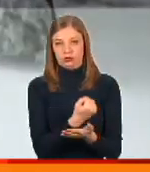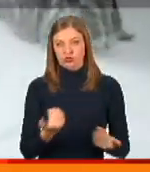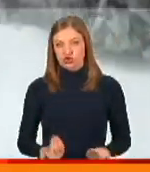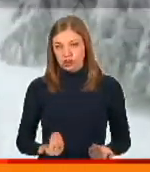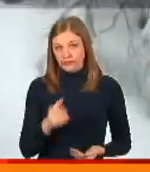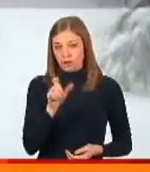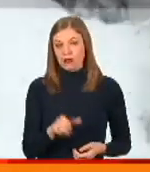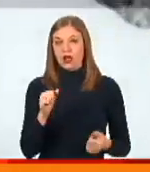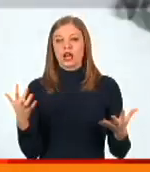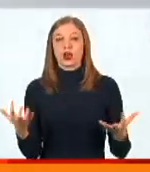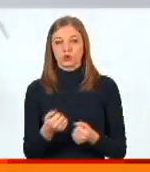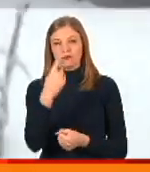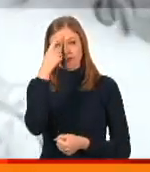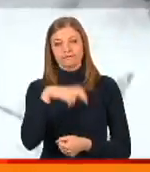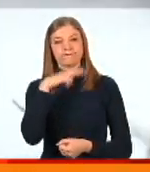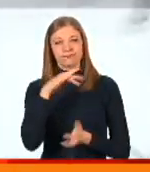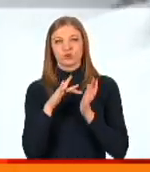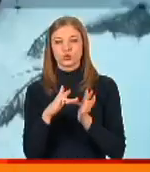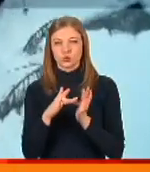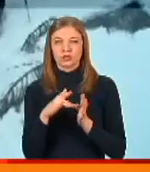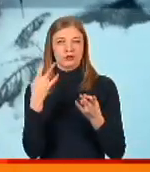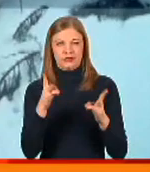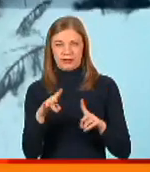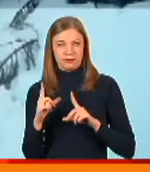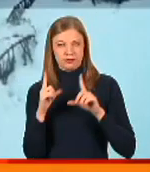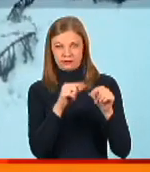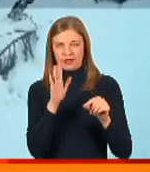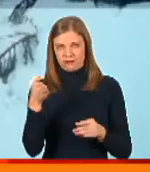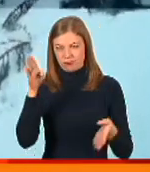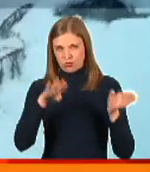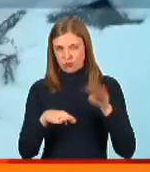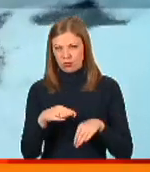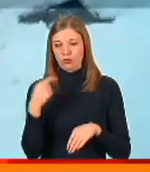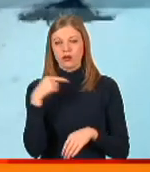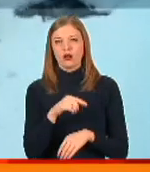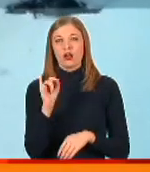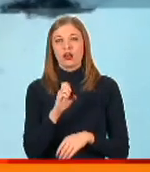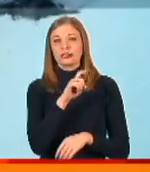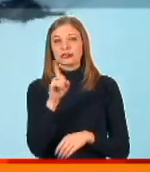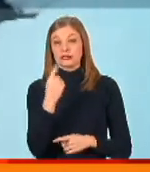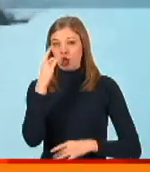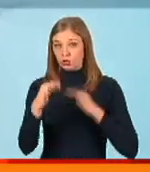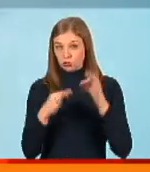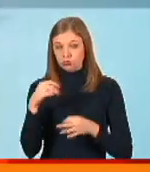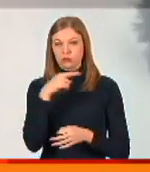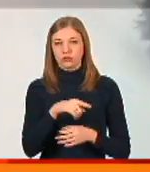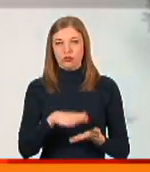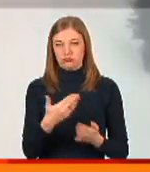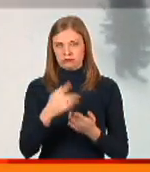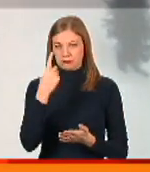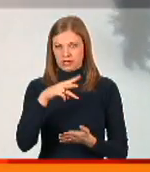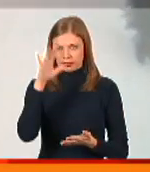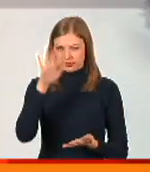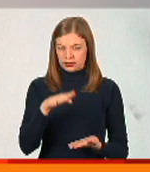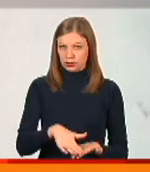живим. Рятувальники застерігають туристів утриматися від походів у Карпатське високогір'я. За добу там намело зо метр